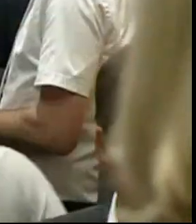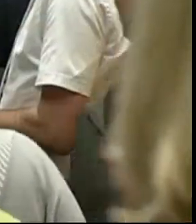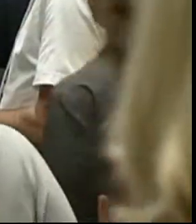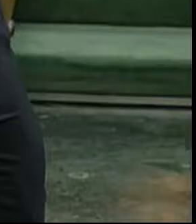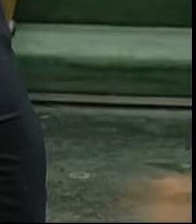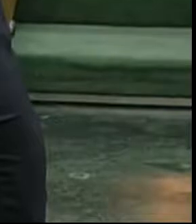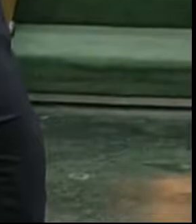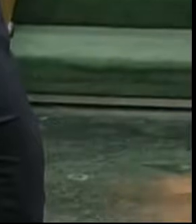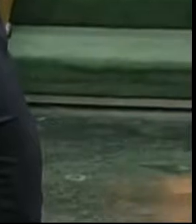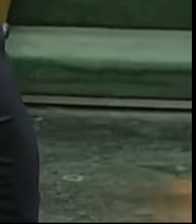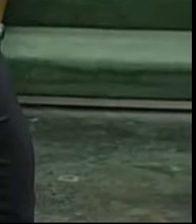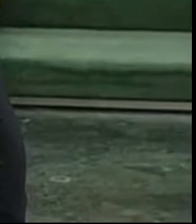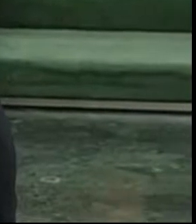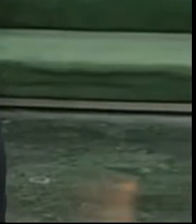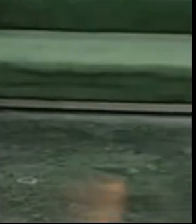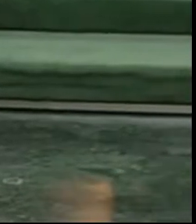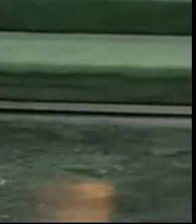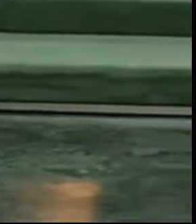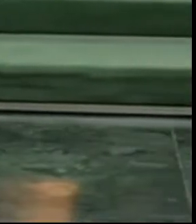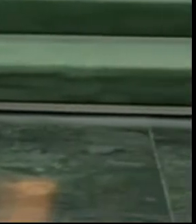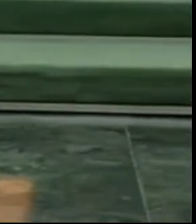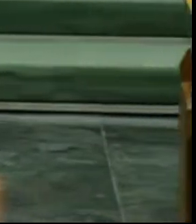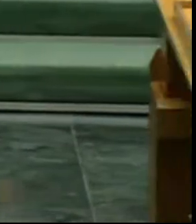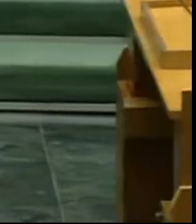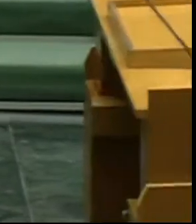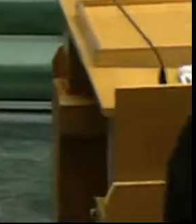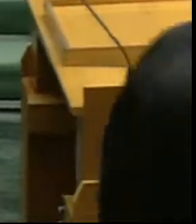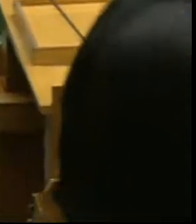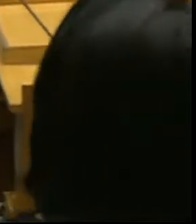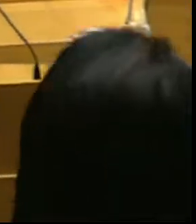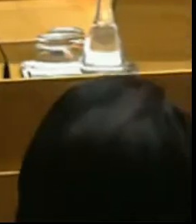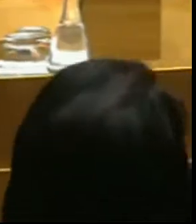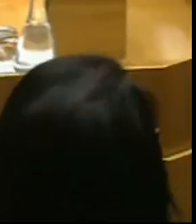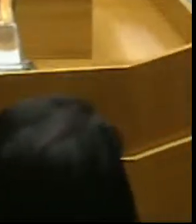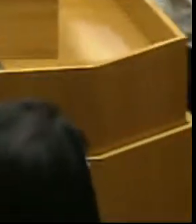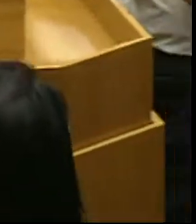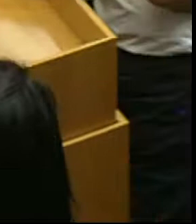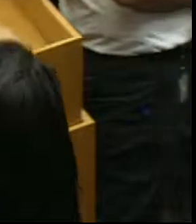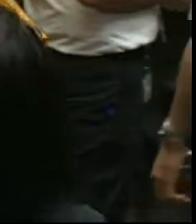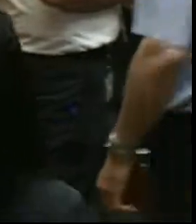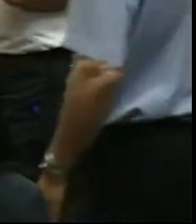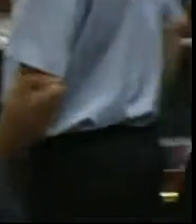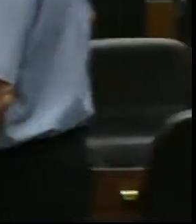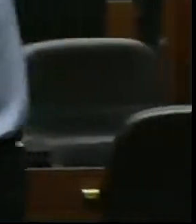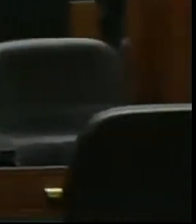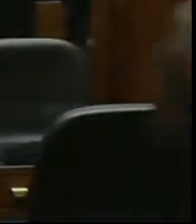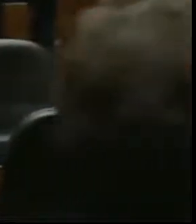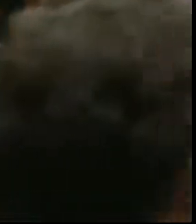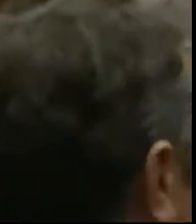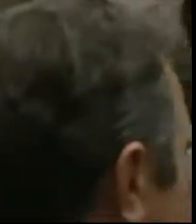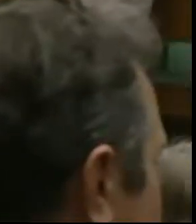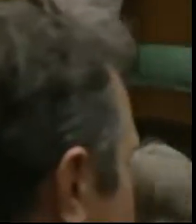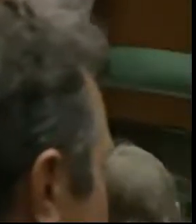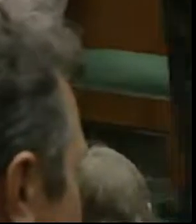Bock, Podkorschek, Rammer, Breiner, Prinz, Redler, Rasinger,